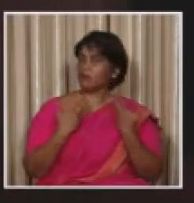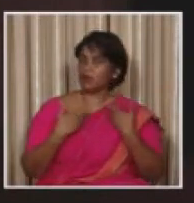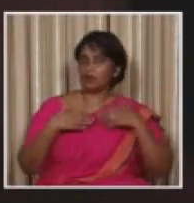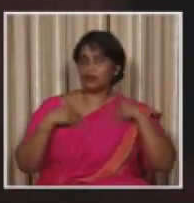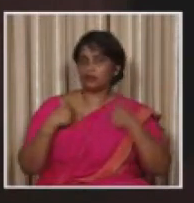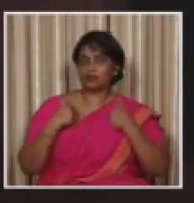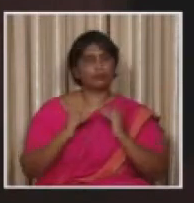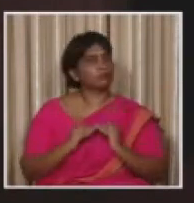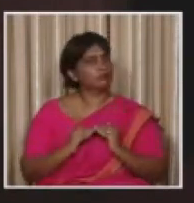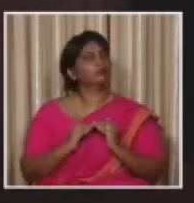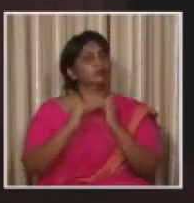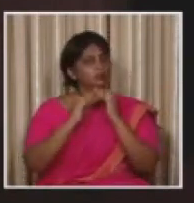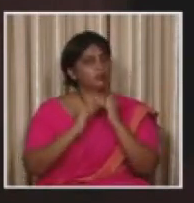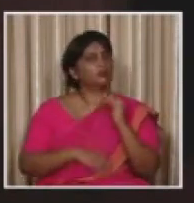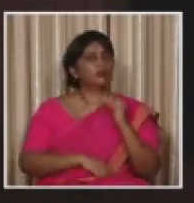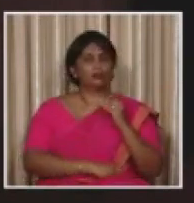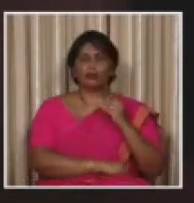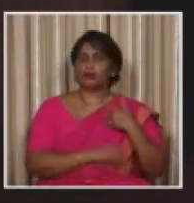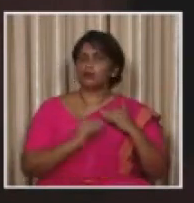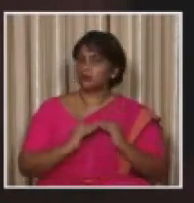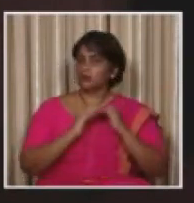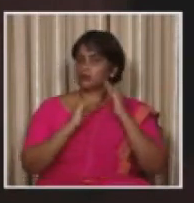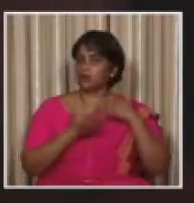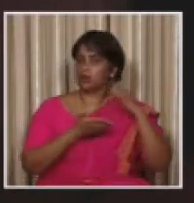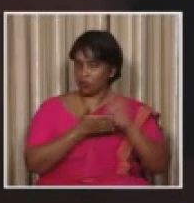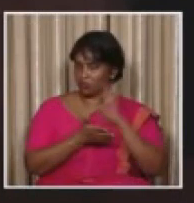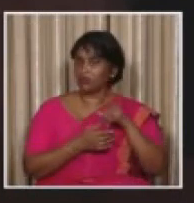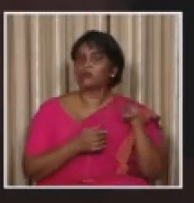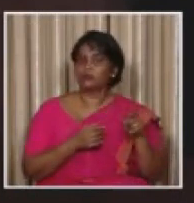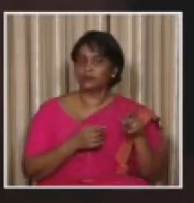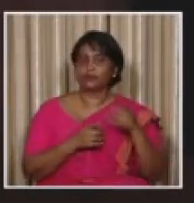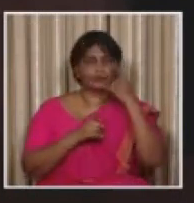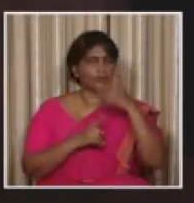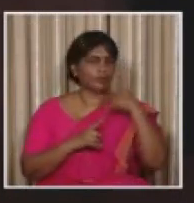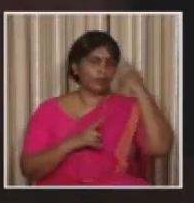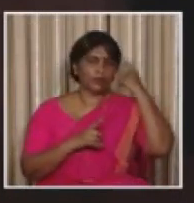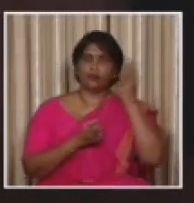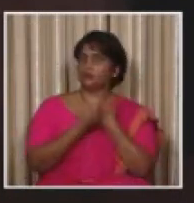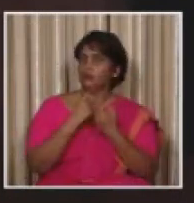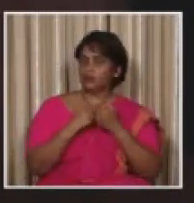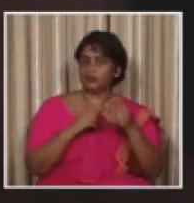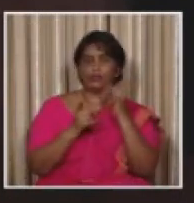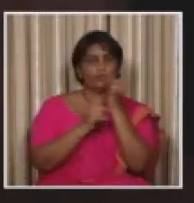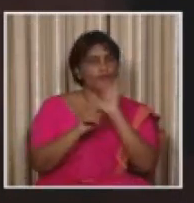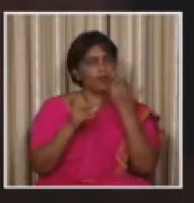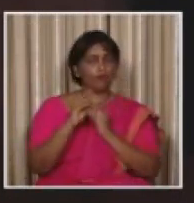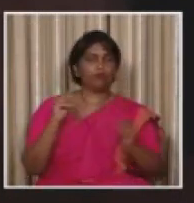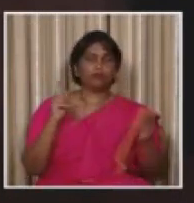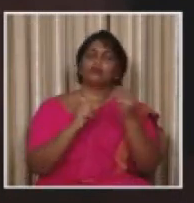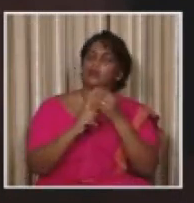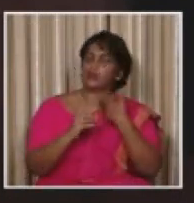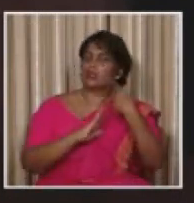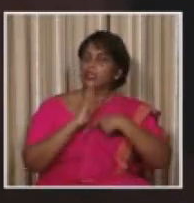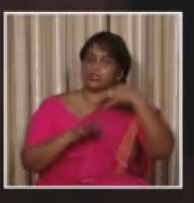සෞඛ්‍ය වර්ධනය කරගන්න ප්‍රවර්ධනය කරගන්න උදව්වක් වෙයිද කියන එක. ඒ නිසා මා හිතන මේ නියාමනයත් එක්ක ඍජුව හා වක්‍රව අපේ